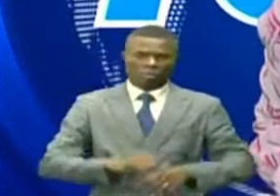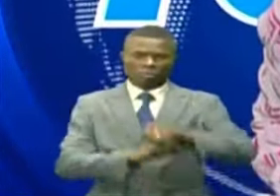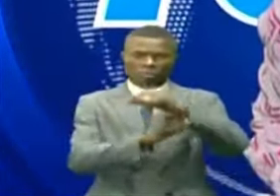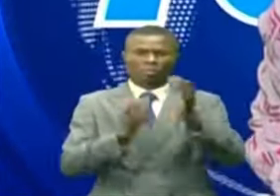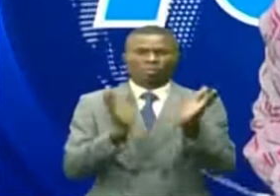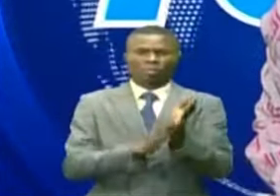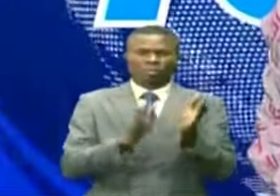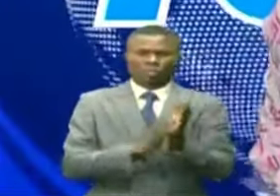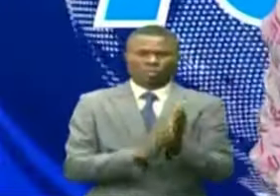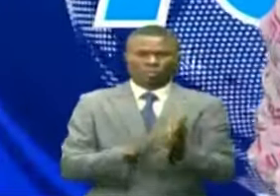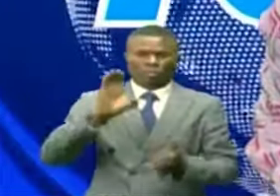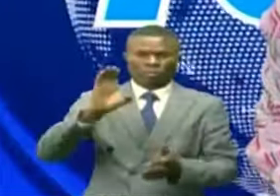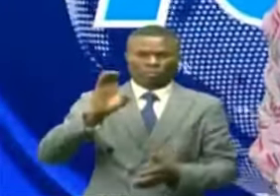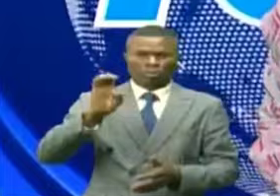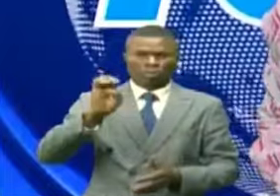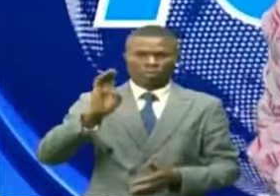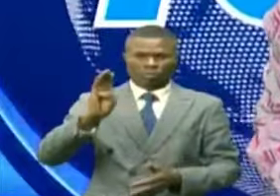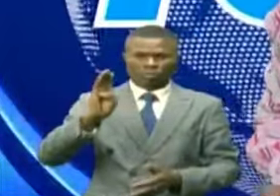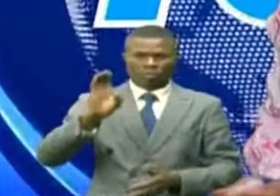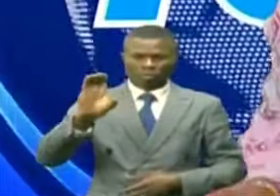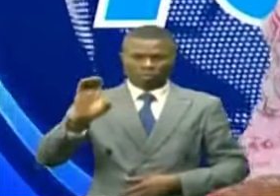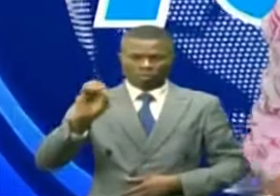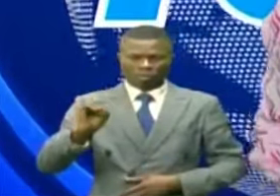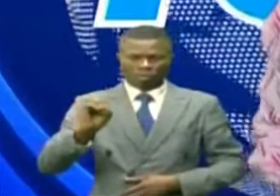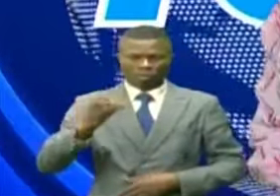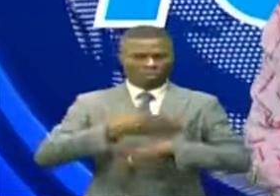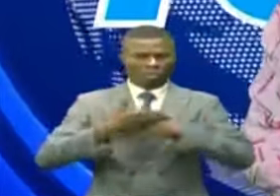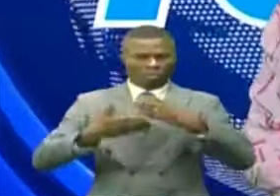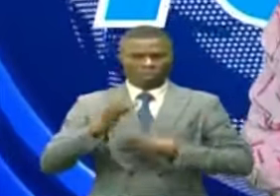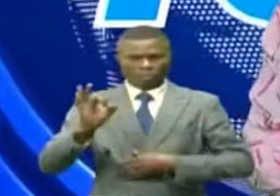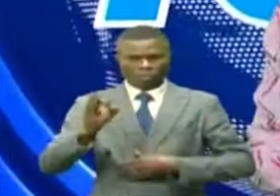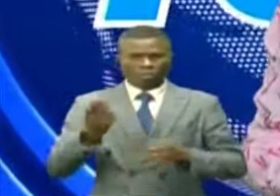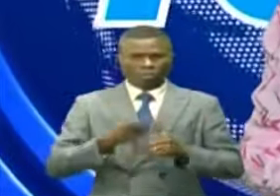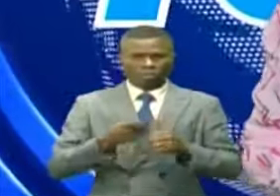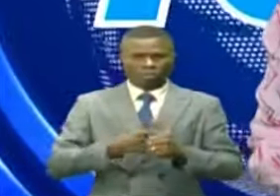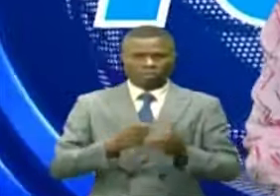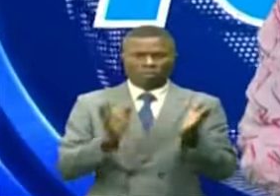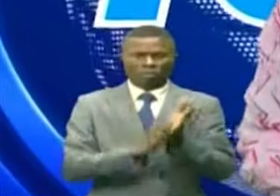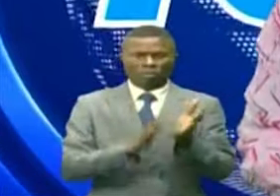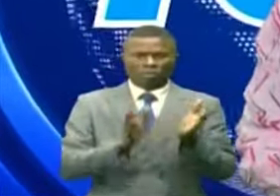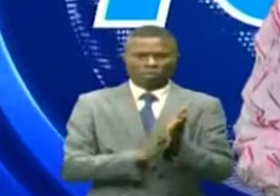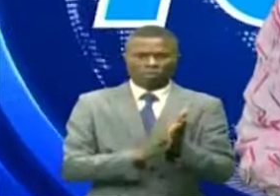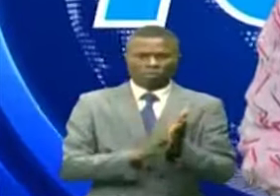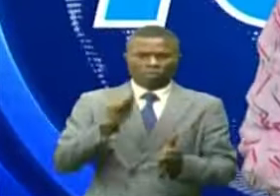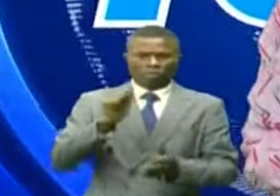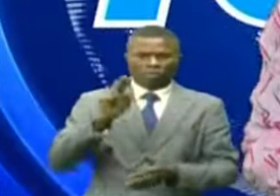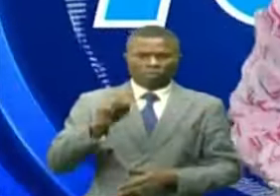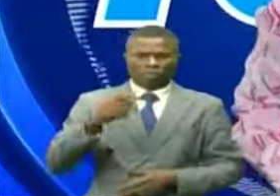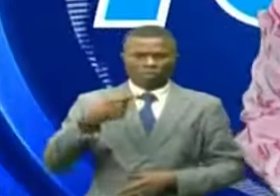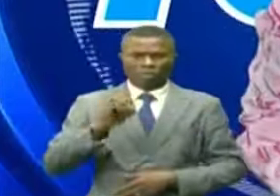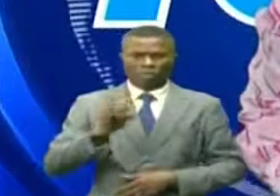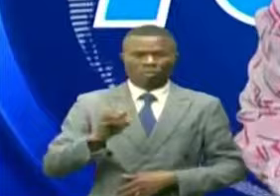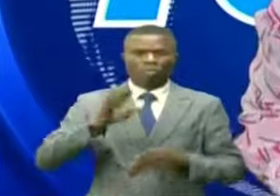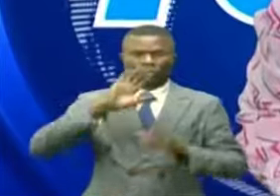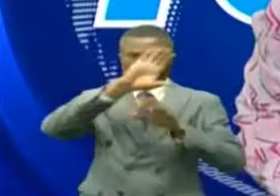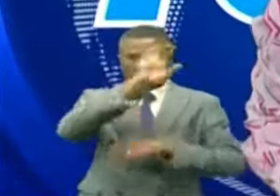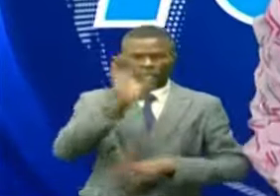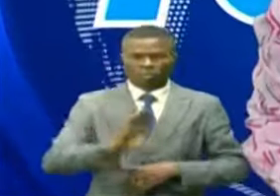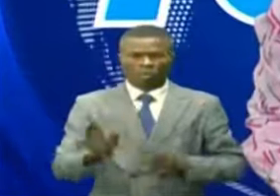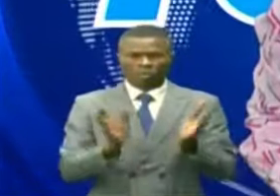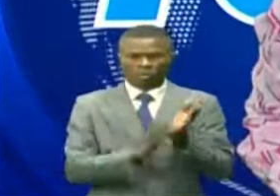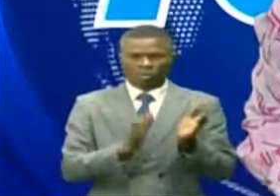écoles de cebeko non non réhabilité notamment l'Institut Ango Ango à bandalungoa de nouveau